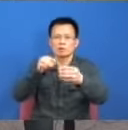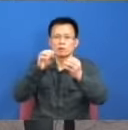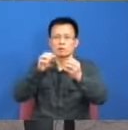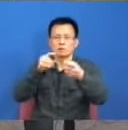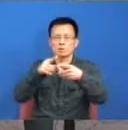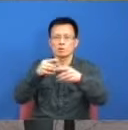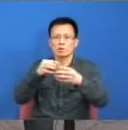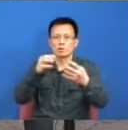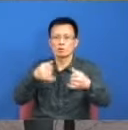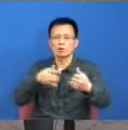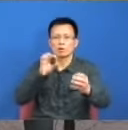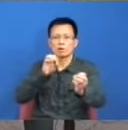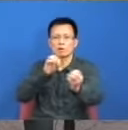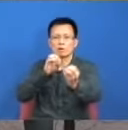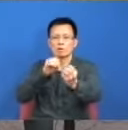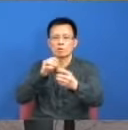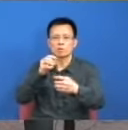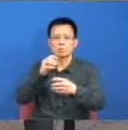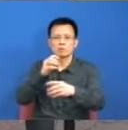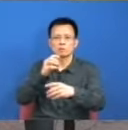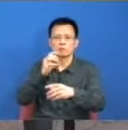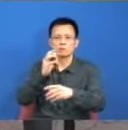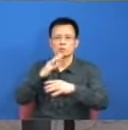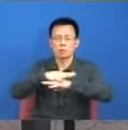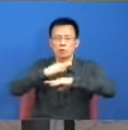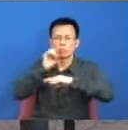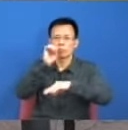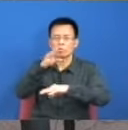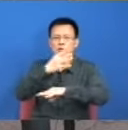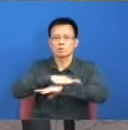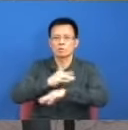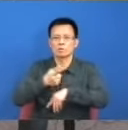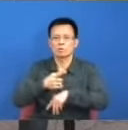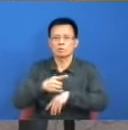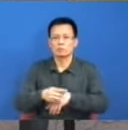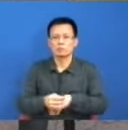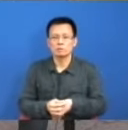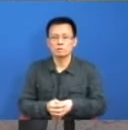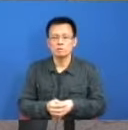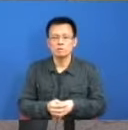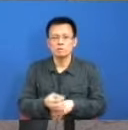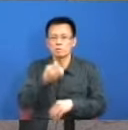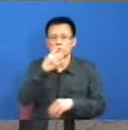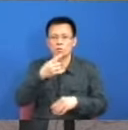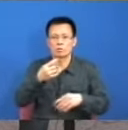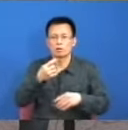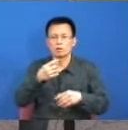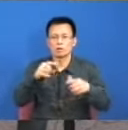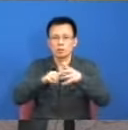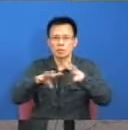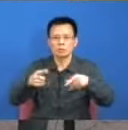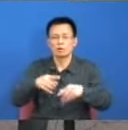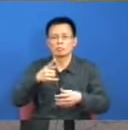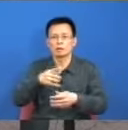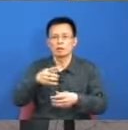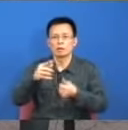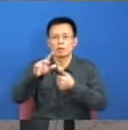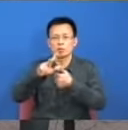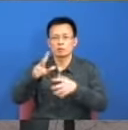民間電台嘅廣播就去討論香港電台咧，應該公司呢個係做呢個公共廣播嘅角色係點